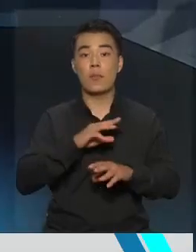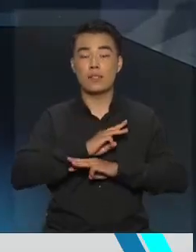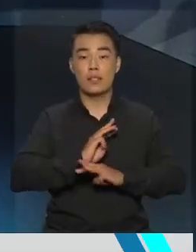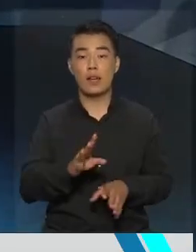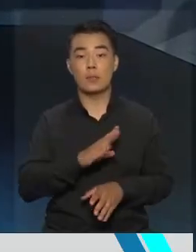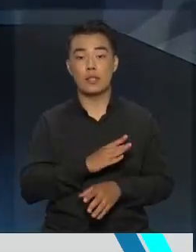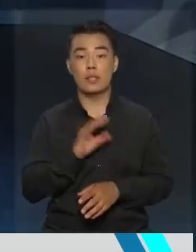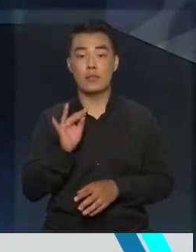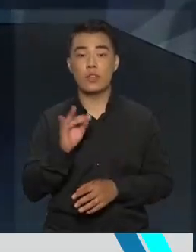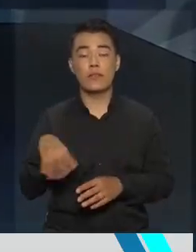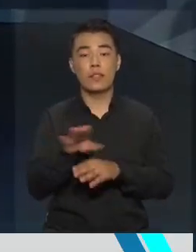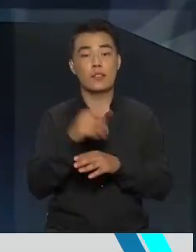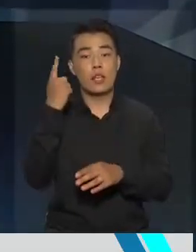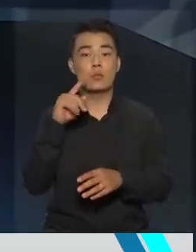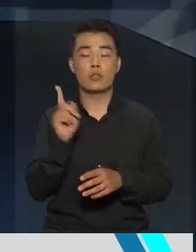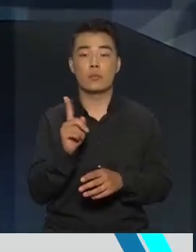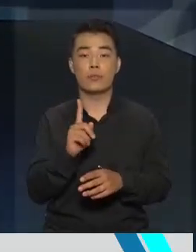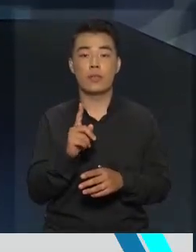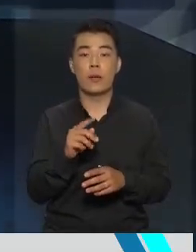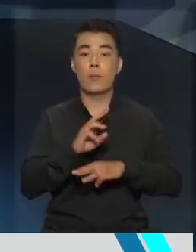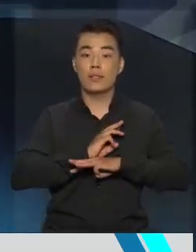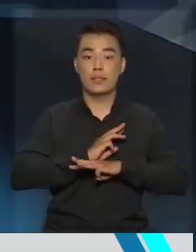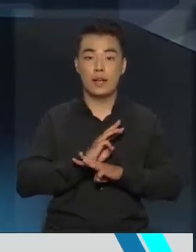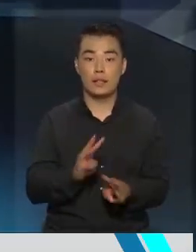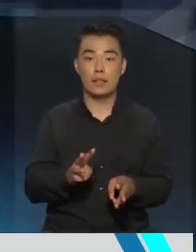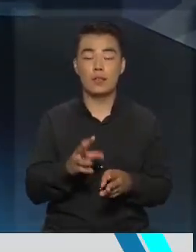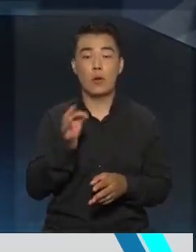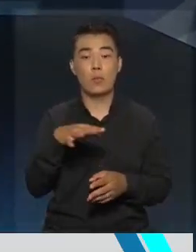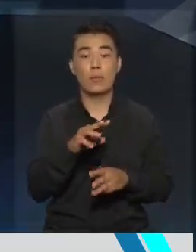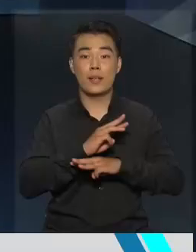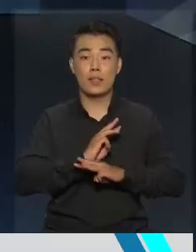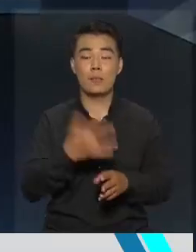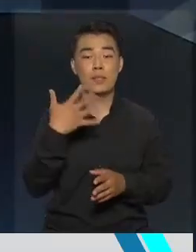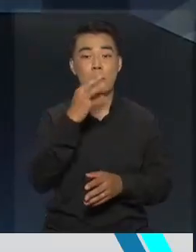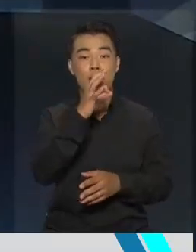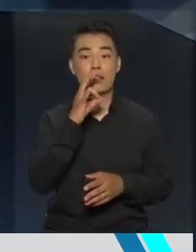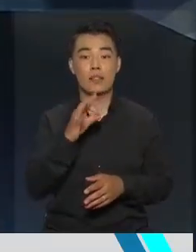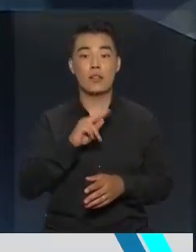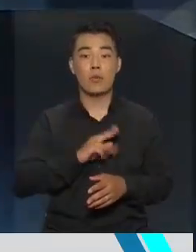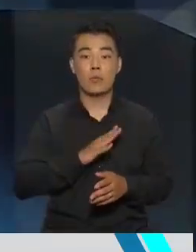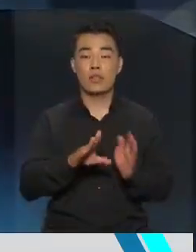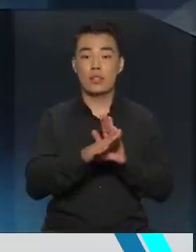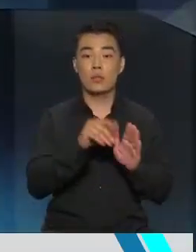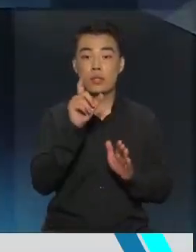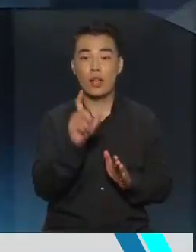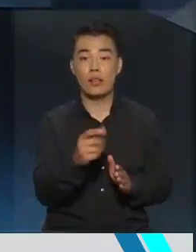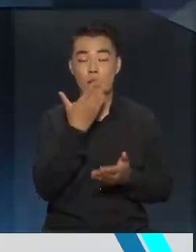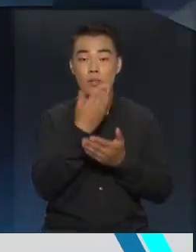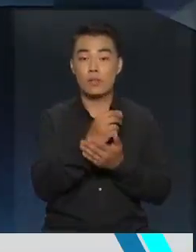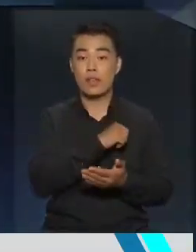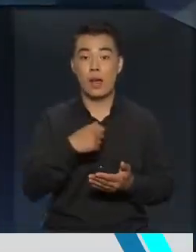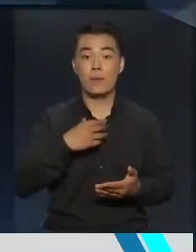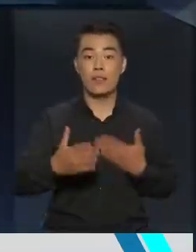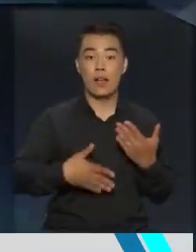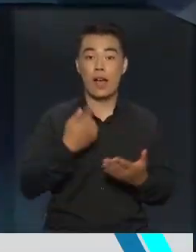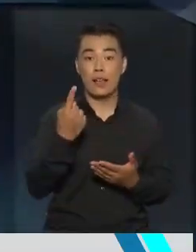И мы знаем, что в маслихатах, вот в областных маслихатах 50% стали депутаты самовыдвиженцы,